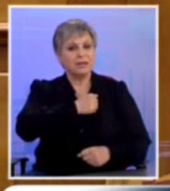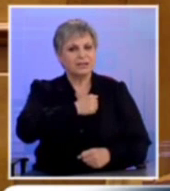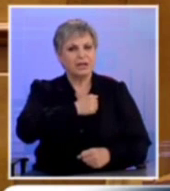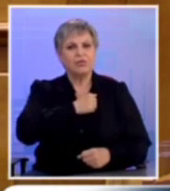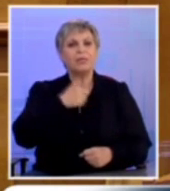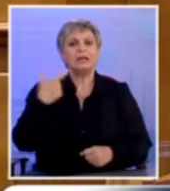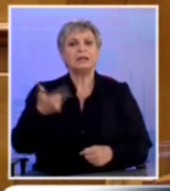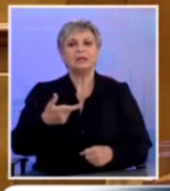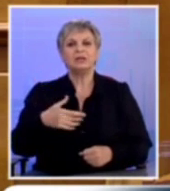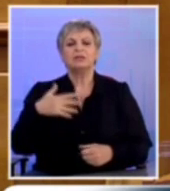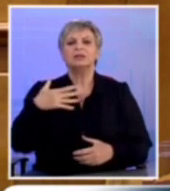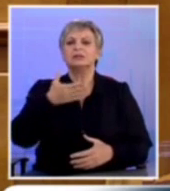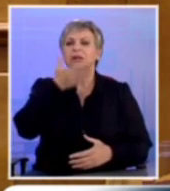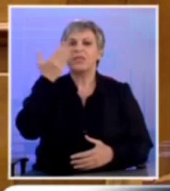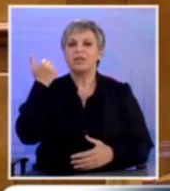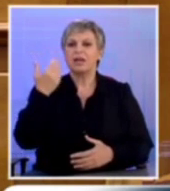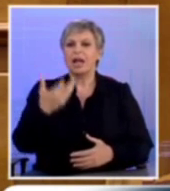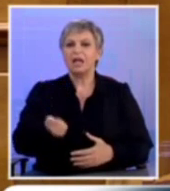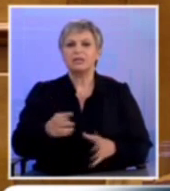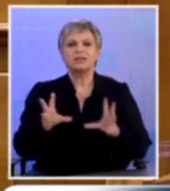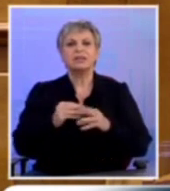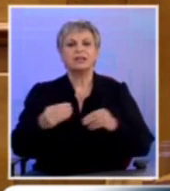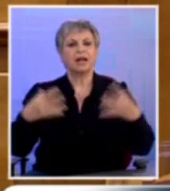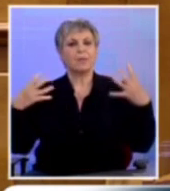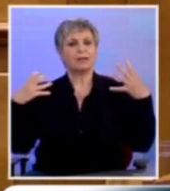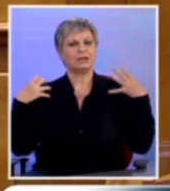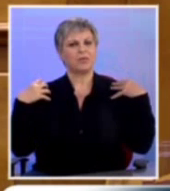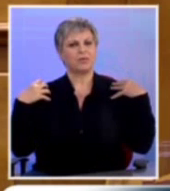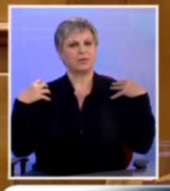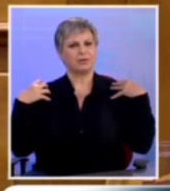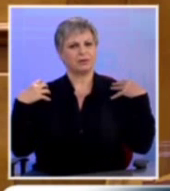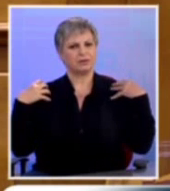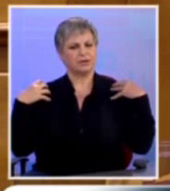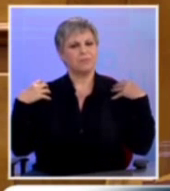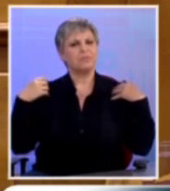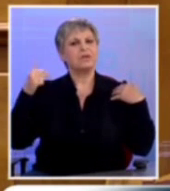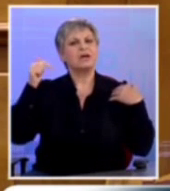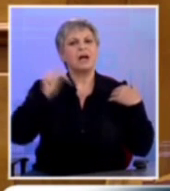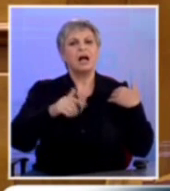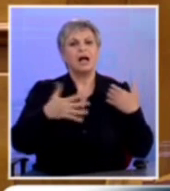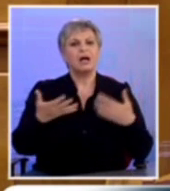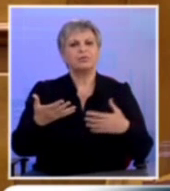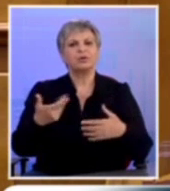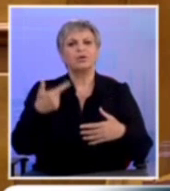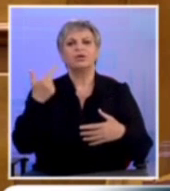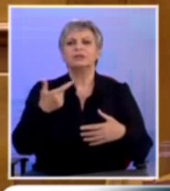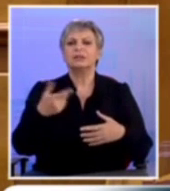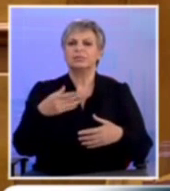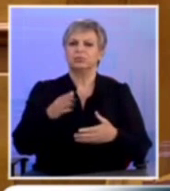Η ηθική του φρονήματος έχει σημαδέψει την ιστορία πολλών αιρέσεων στον χώρο του